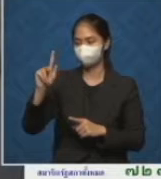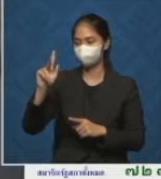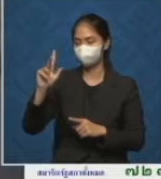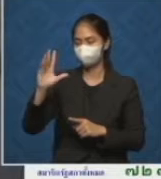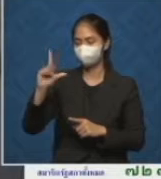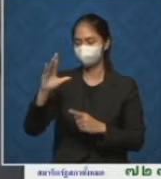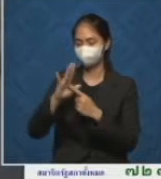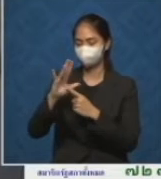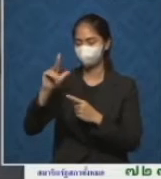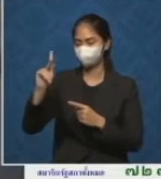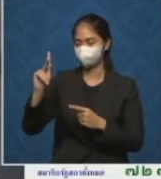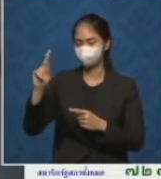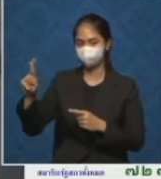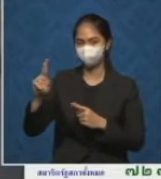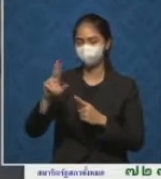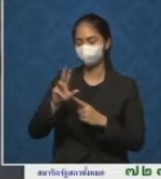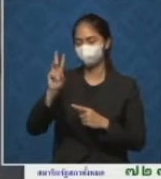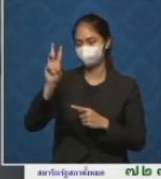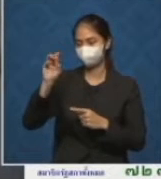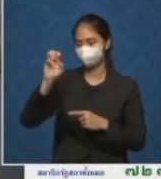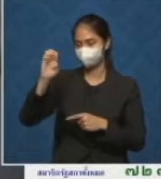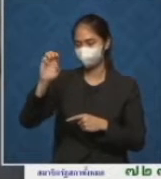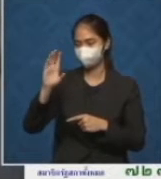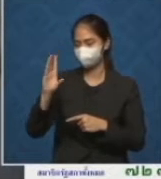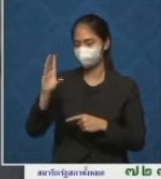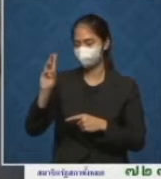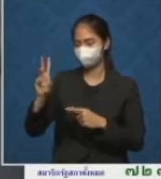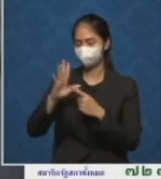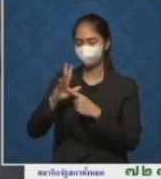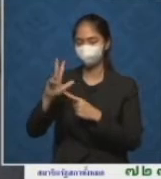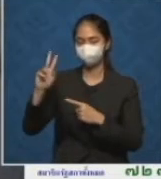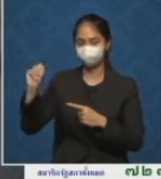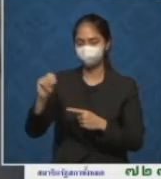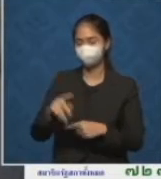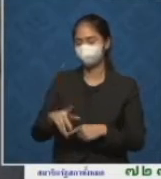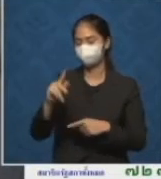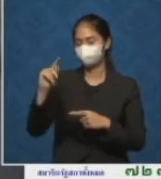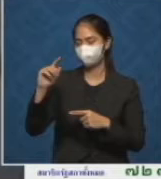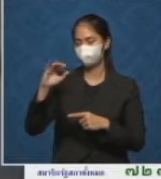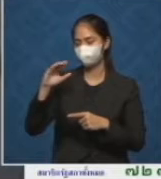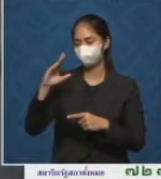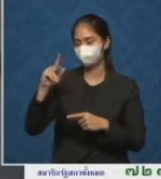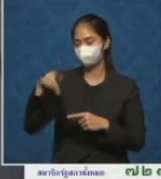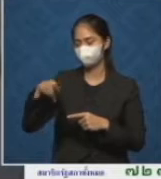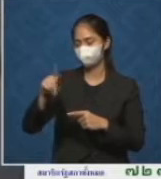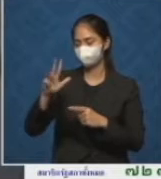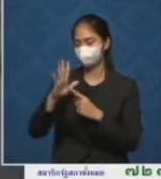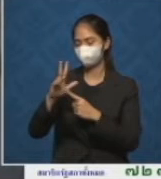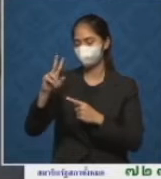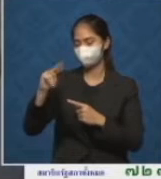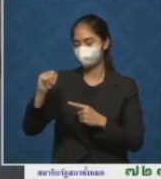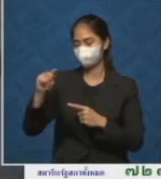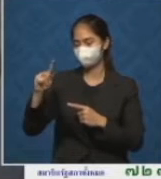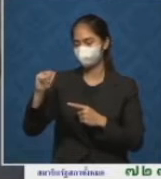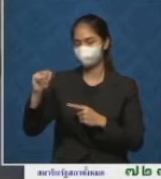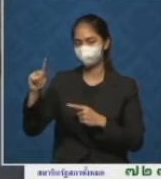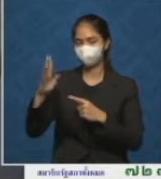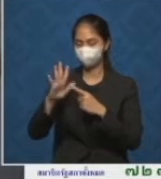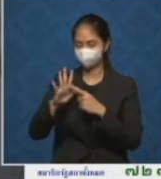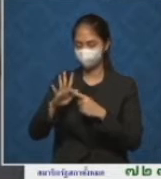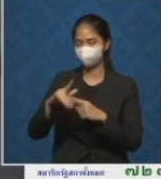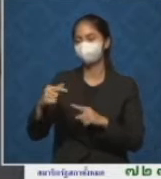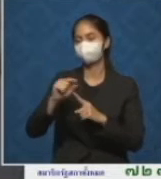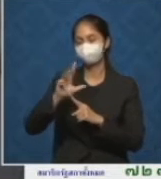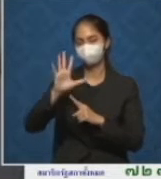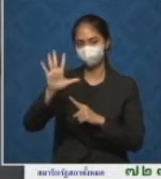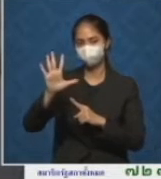ล3นายวันนิวัฒน์สมบูรณ์4นายธีรศักดิ์วรรณปัญญา5นางสาววิสารดีเต